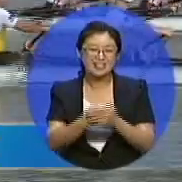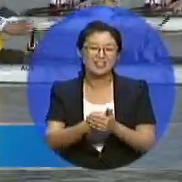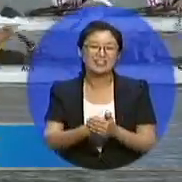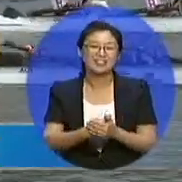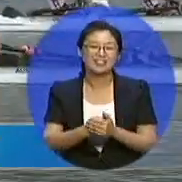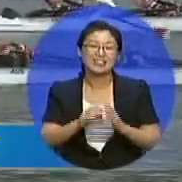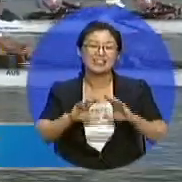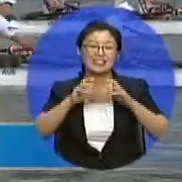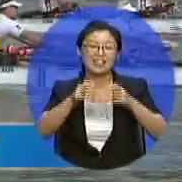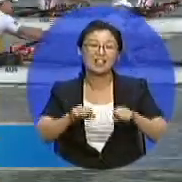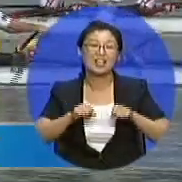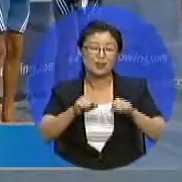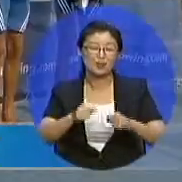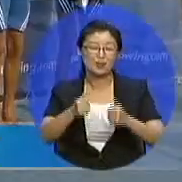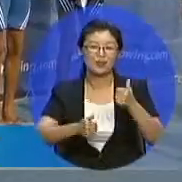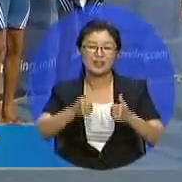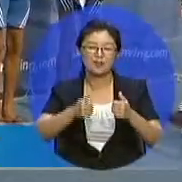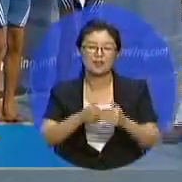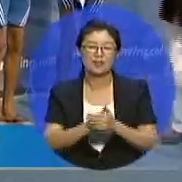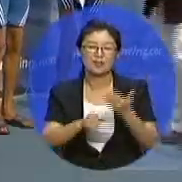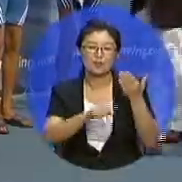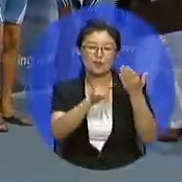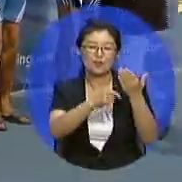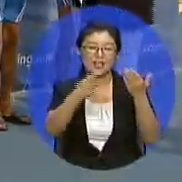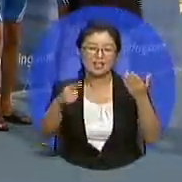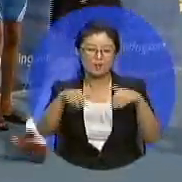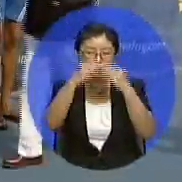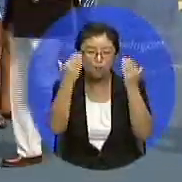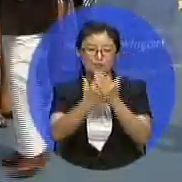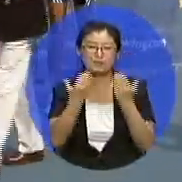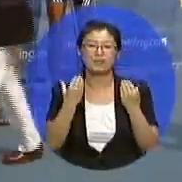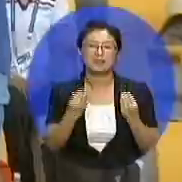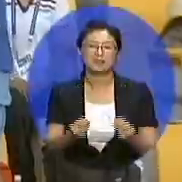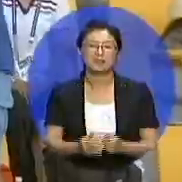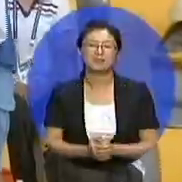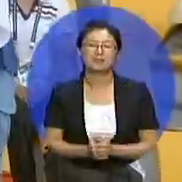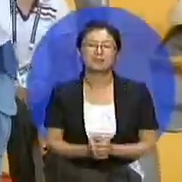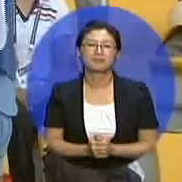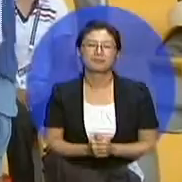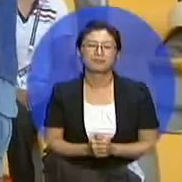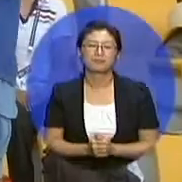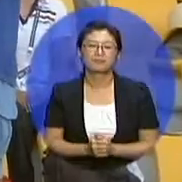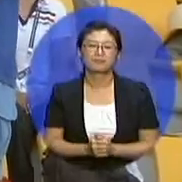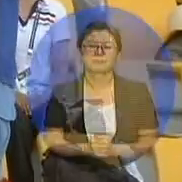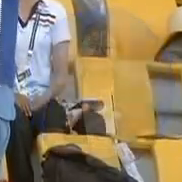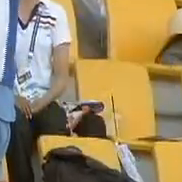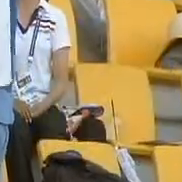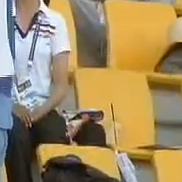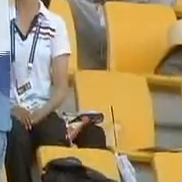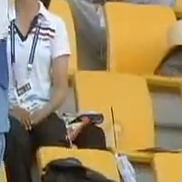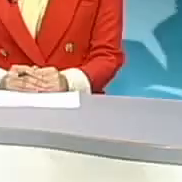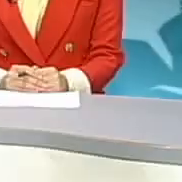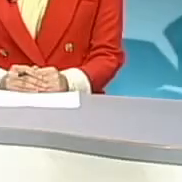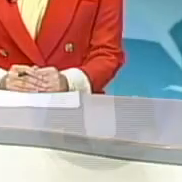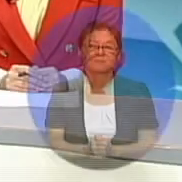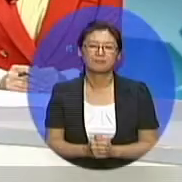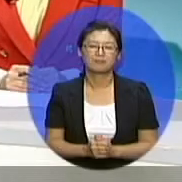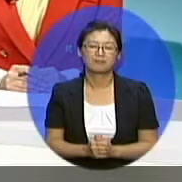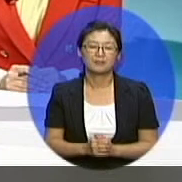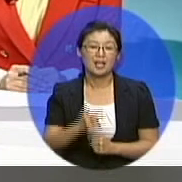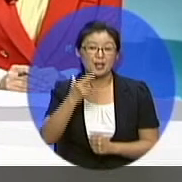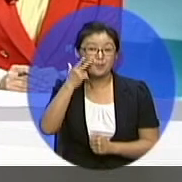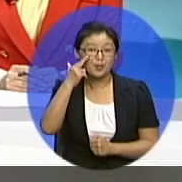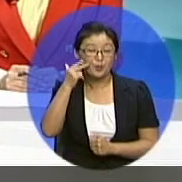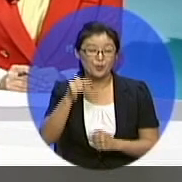충주 세계 조정 선수권 대회는 9월 1일 모든 경기를 마무리했습니다. 국제TV 뉴스 정두리입니다.